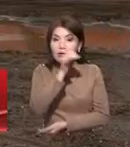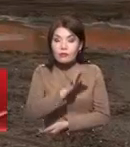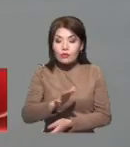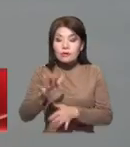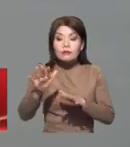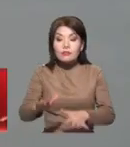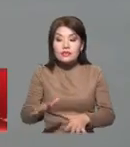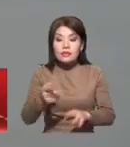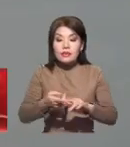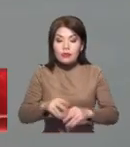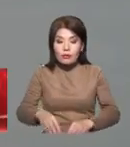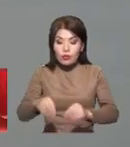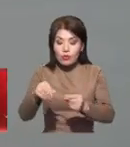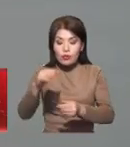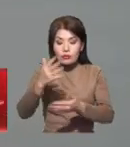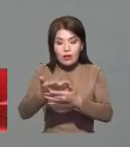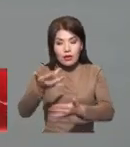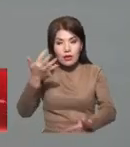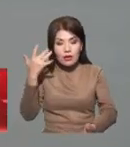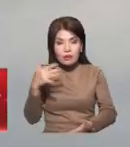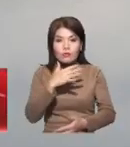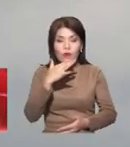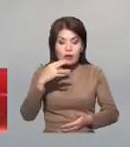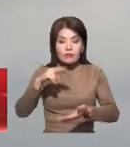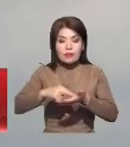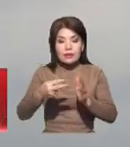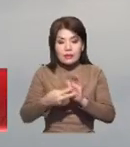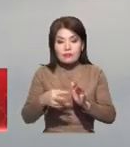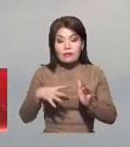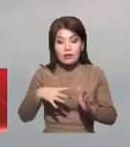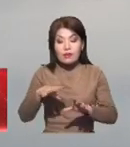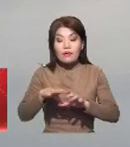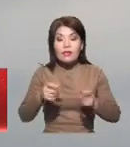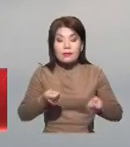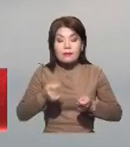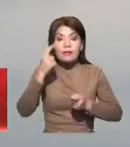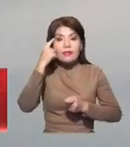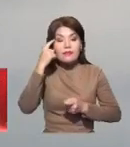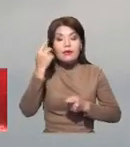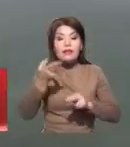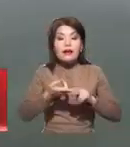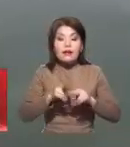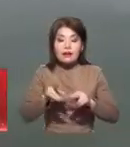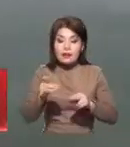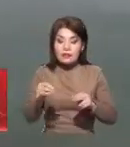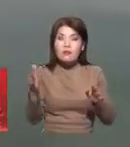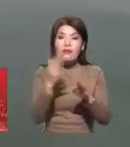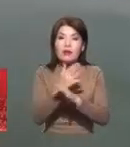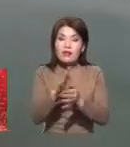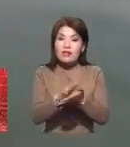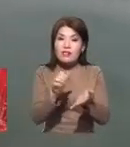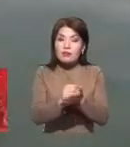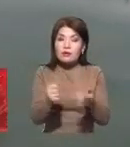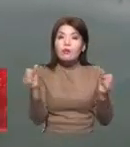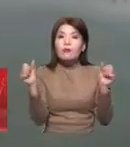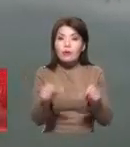под добычу песка задумывалось еще несколько десятков лет назад. Но при этом власти понимают, что карьер нанесет ущерб природе и лишит горожан